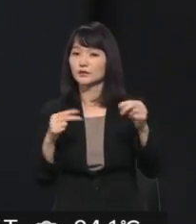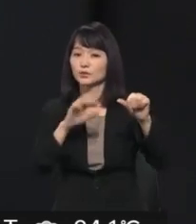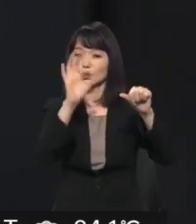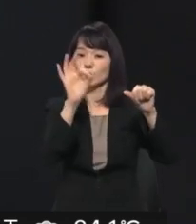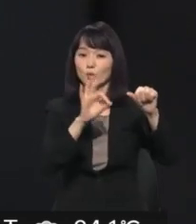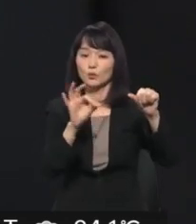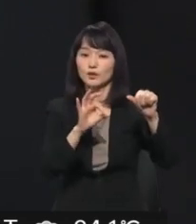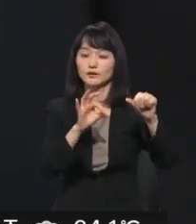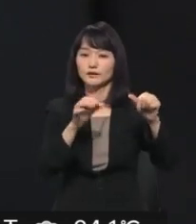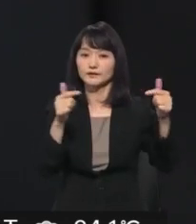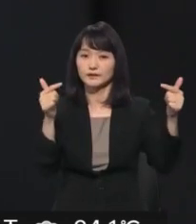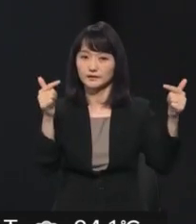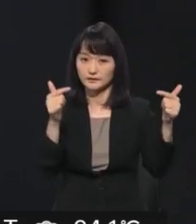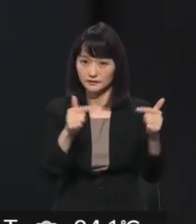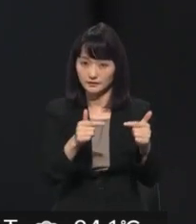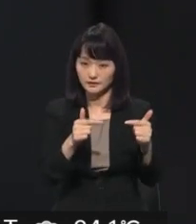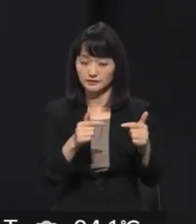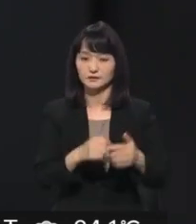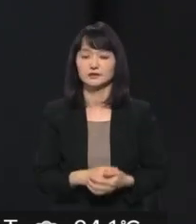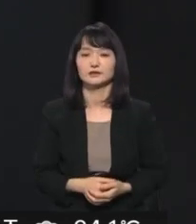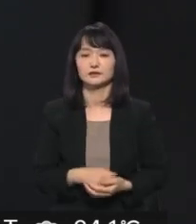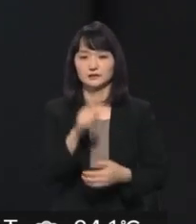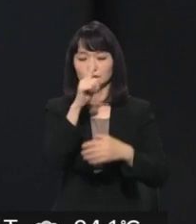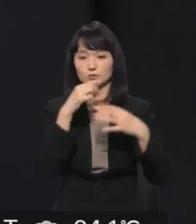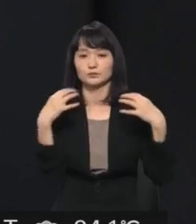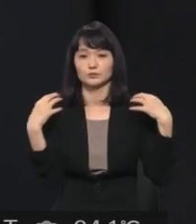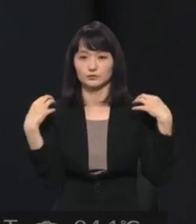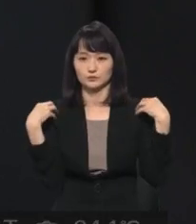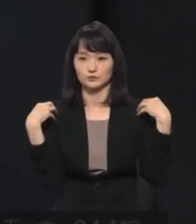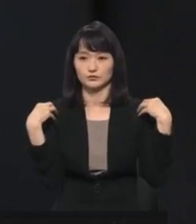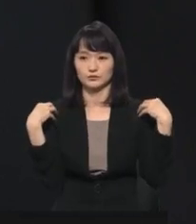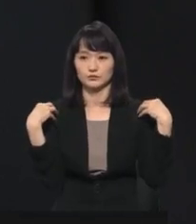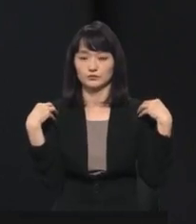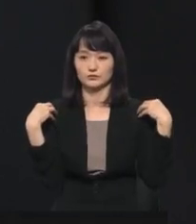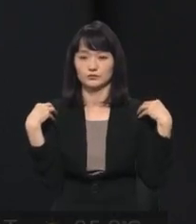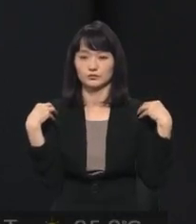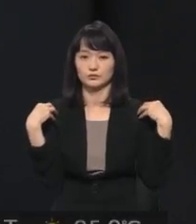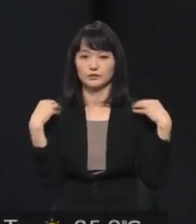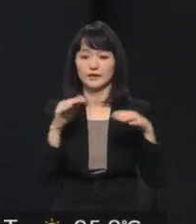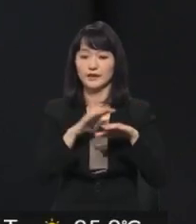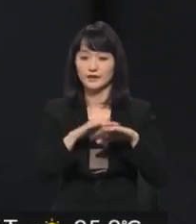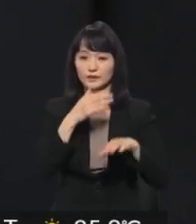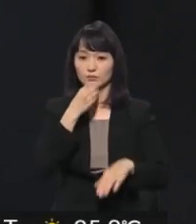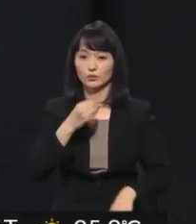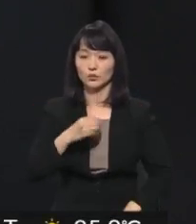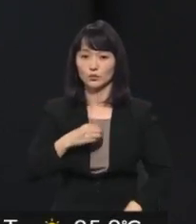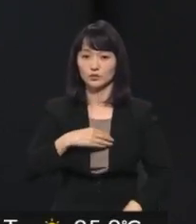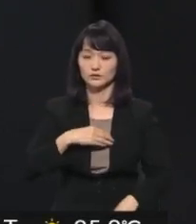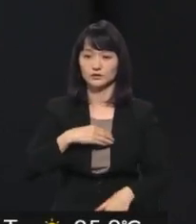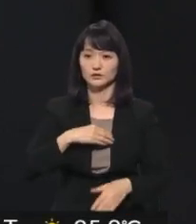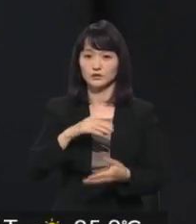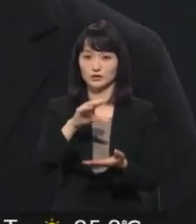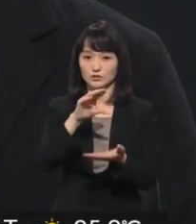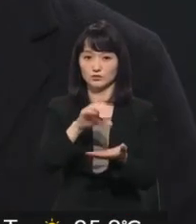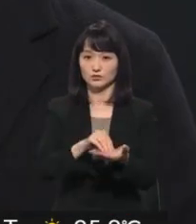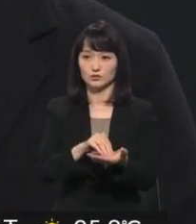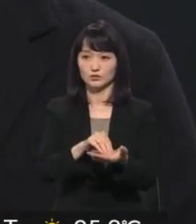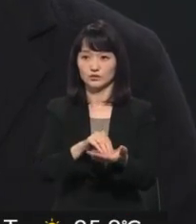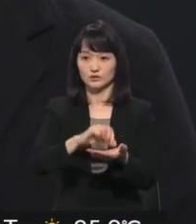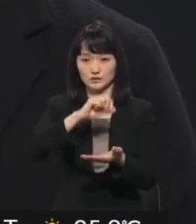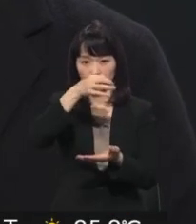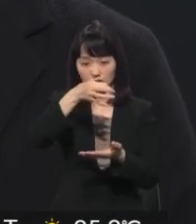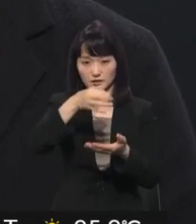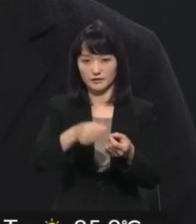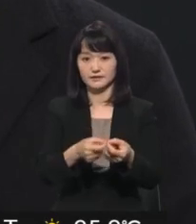줄었습니다 즉 재량으로 해서 정보가 프라다가 복지 문제에 대해서는 제대로 돈을 먹이지 않았고 그